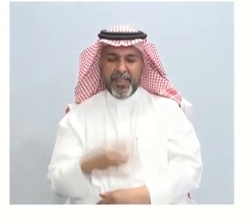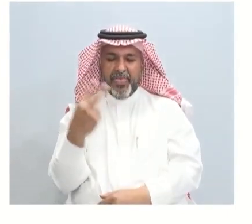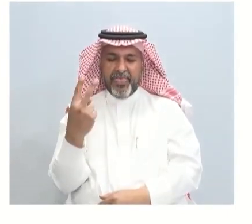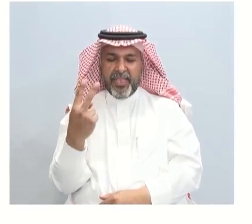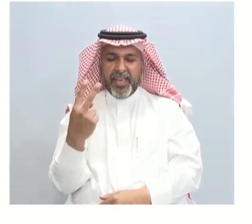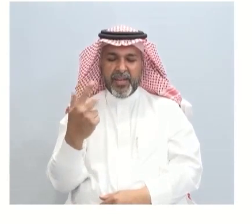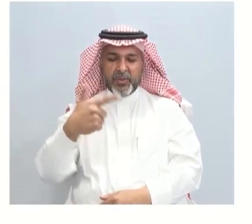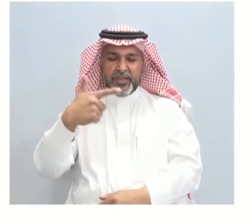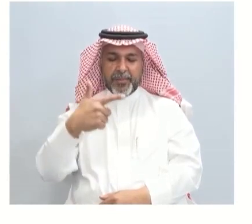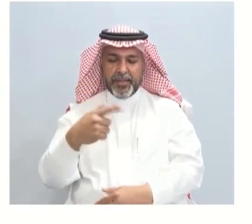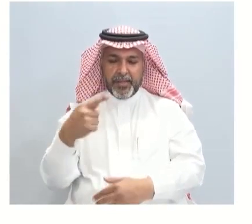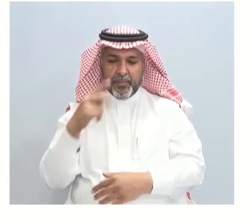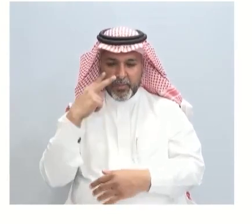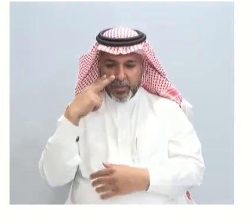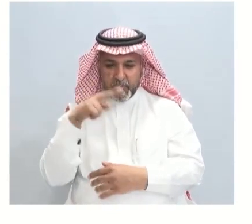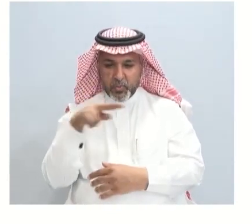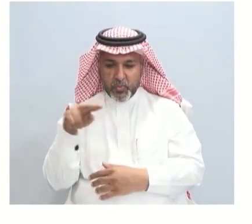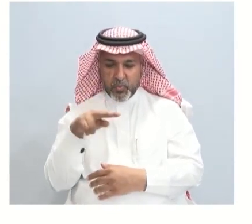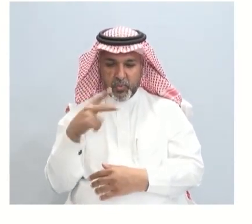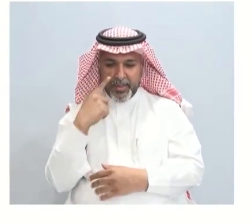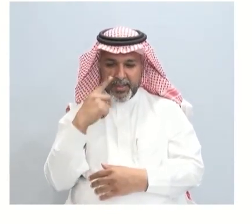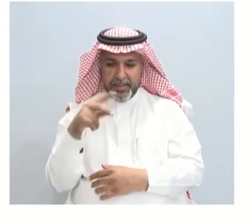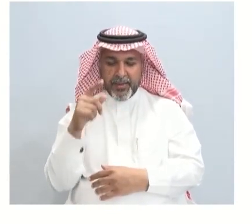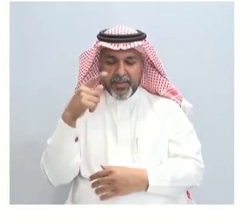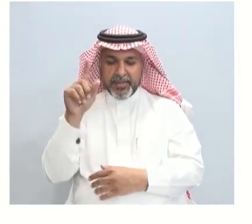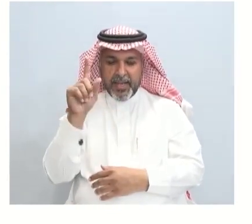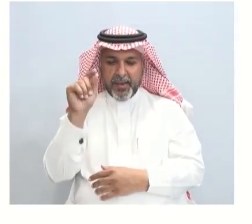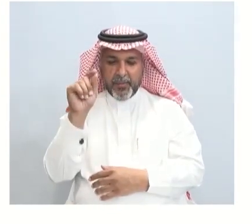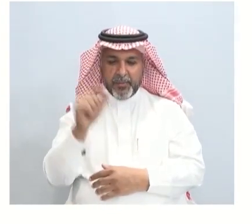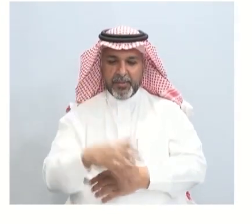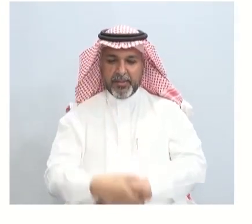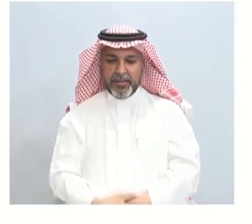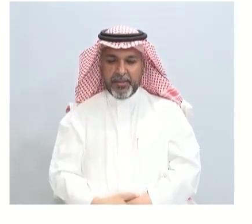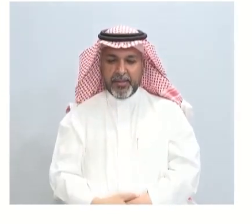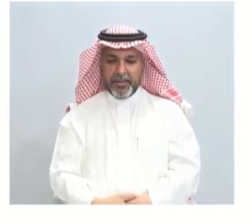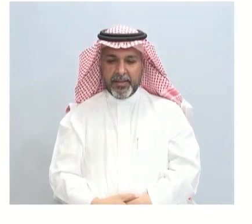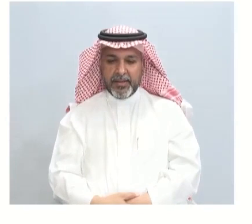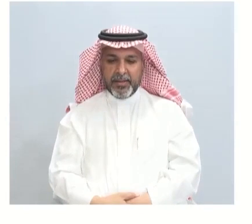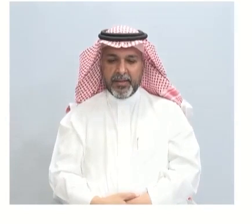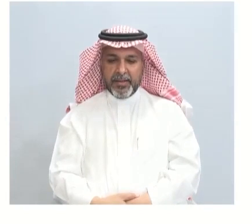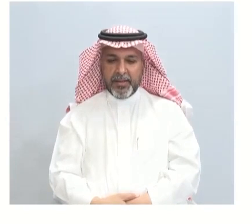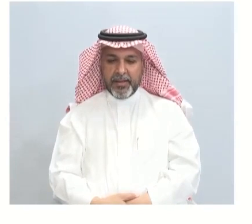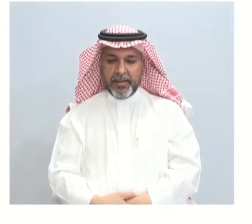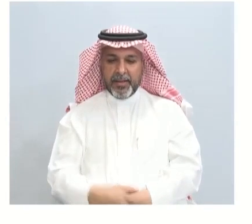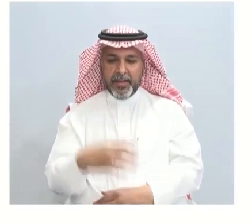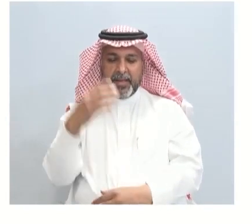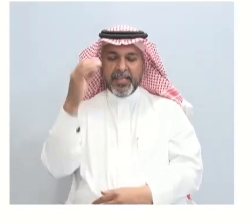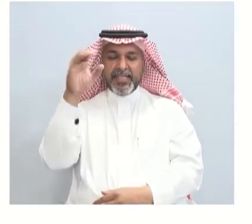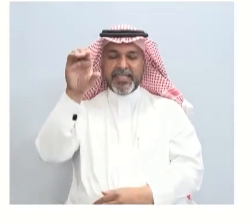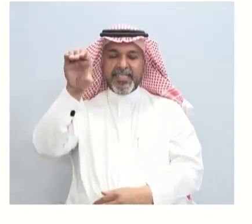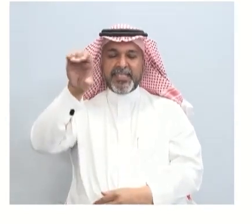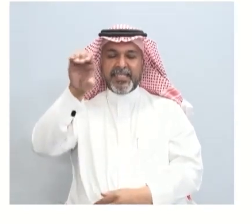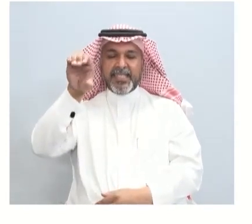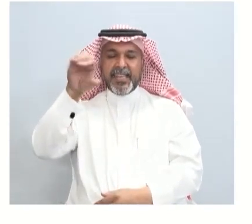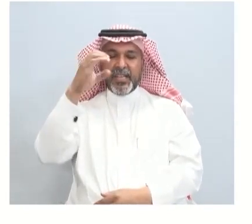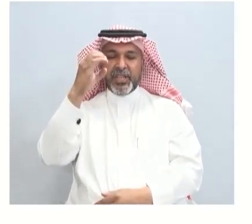72 درجه وبالتالي حيكون 360 تقسي 5 72 درجه اذا سابحث عن 472 ساجد